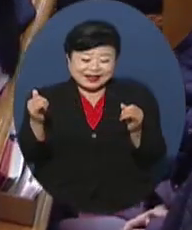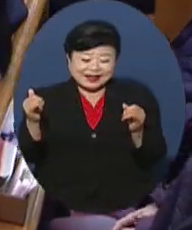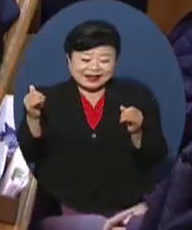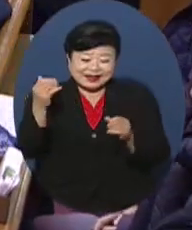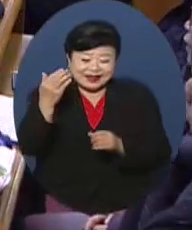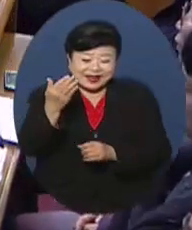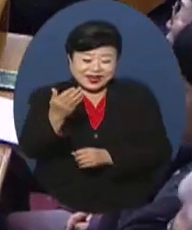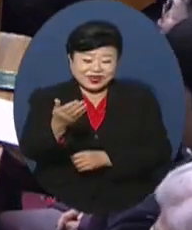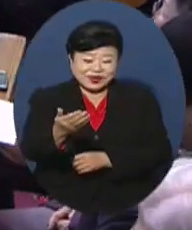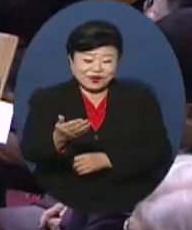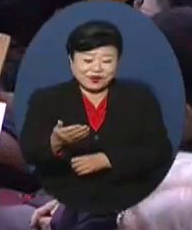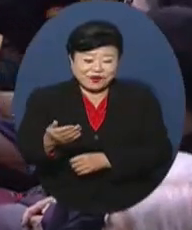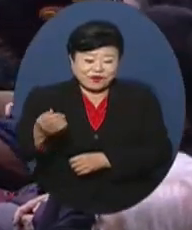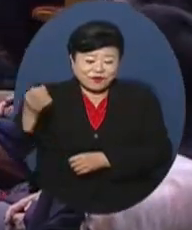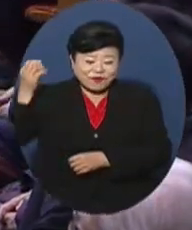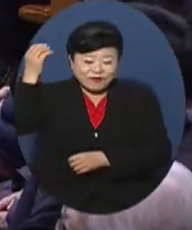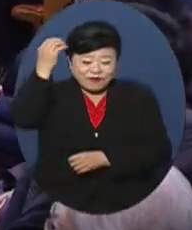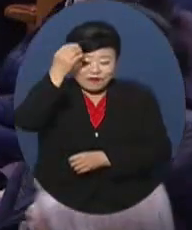자여